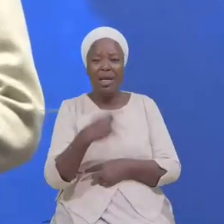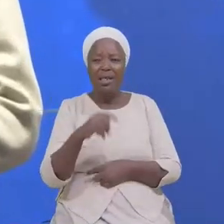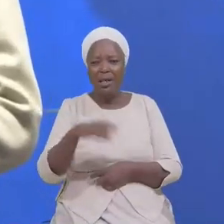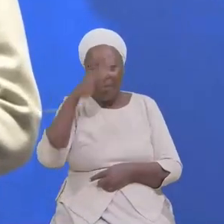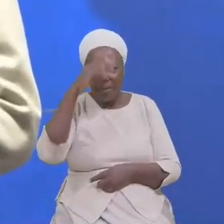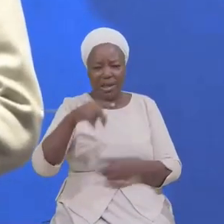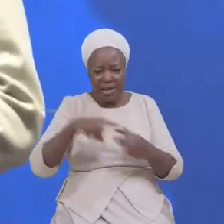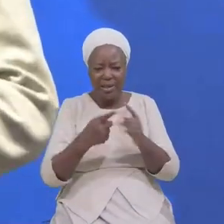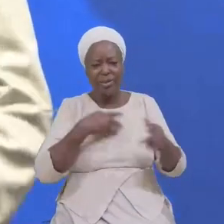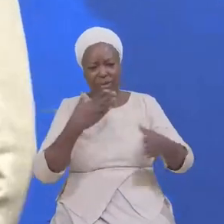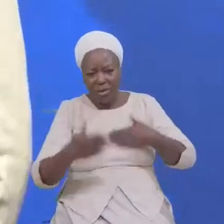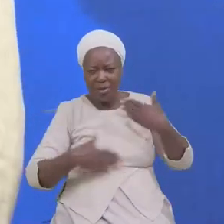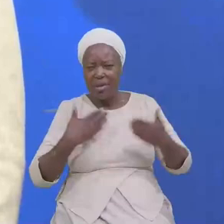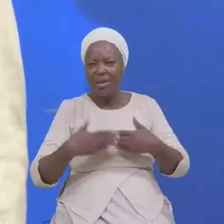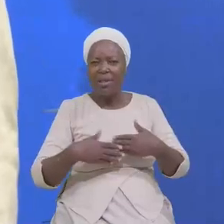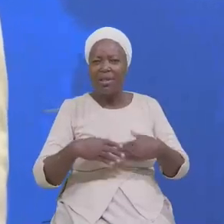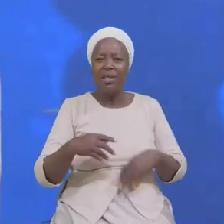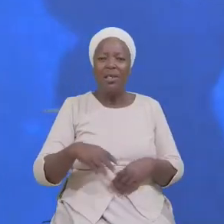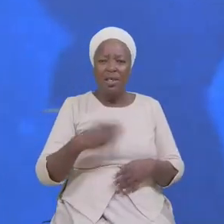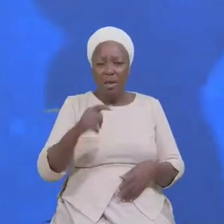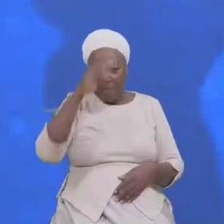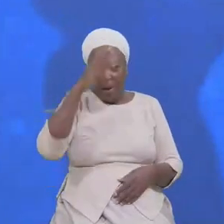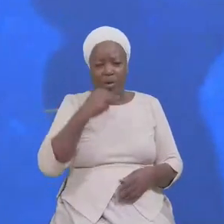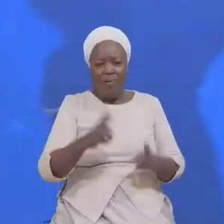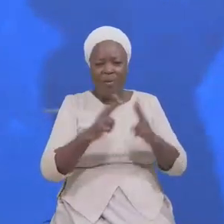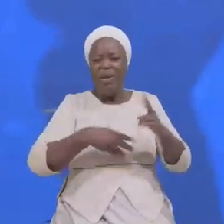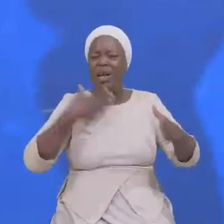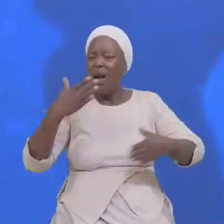se réjouir. Il était si excité.